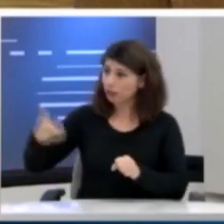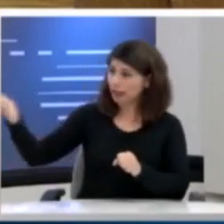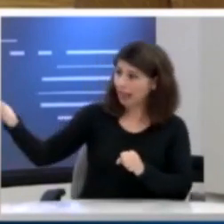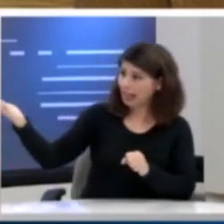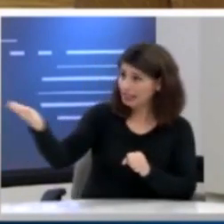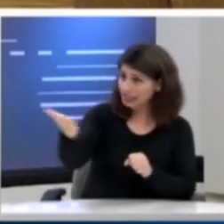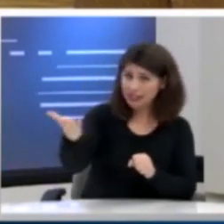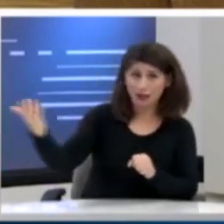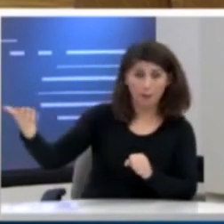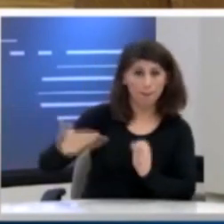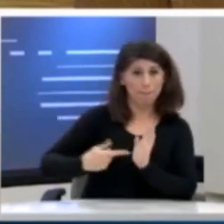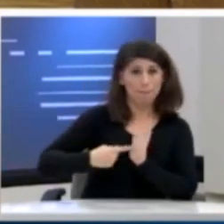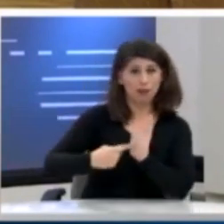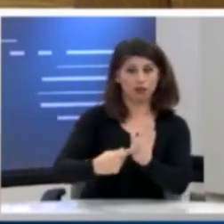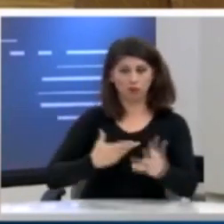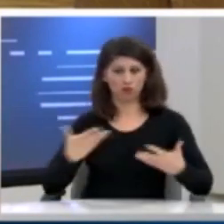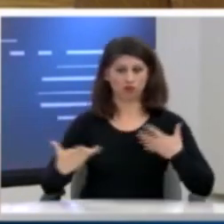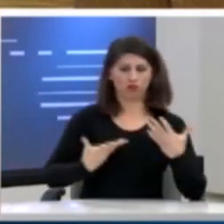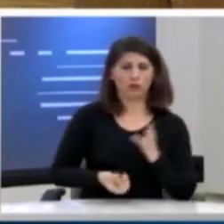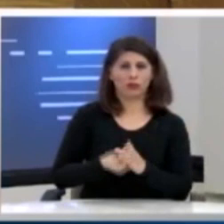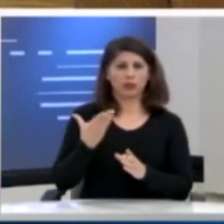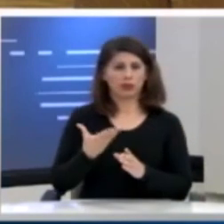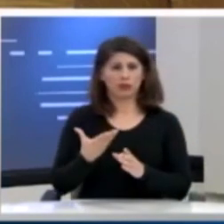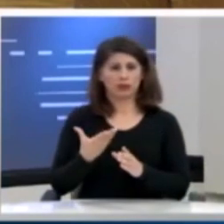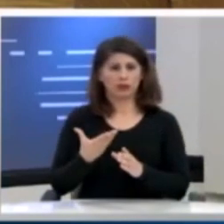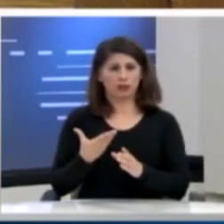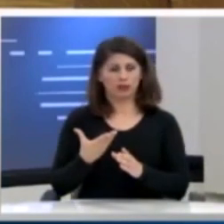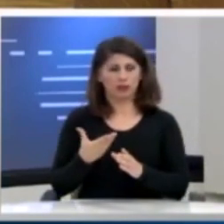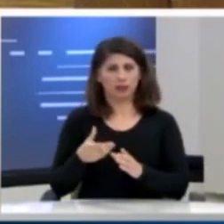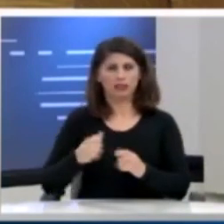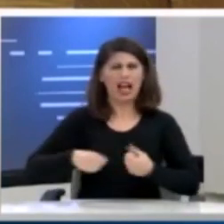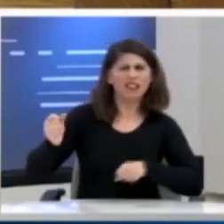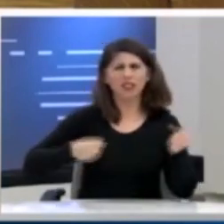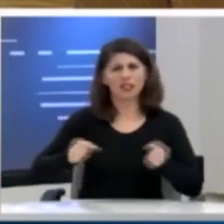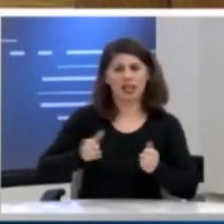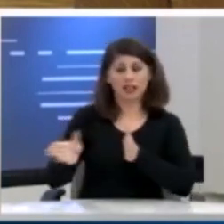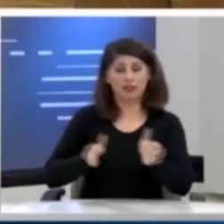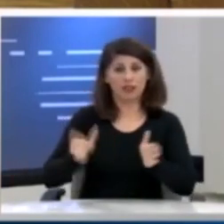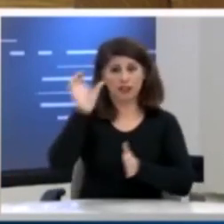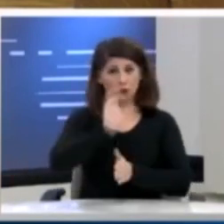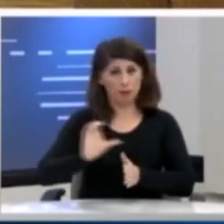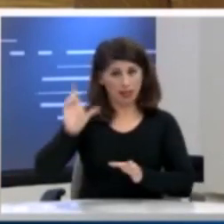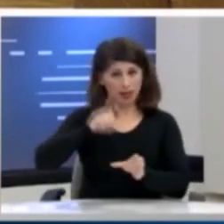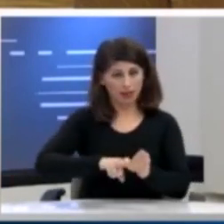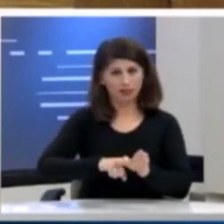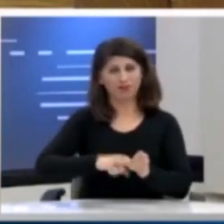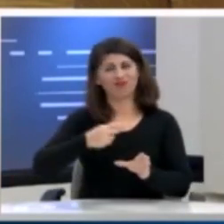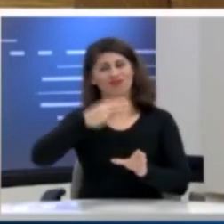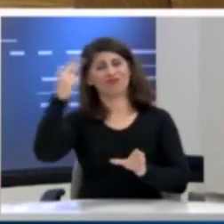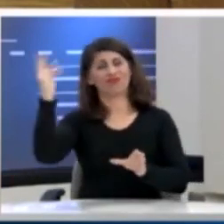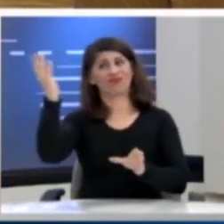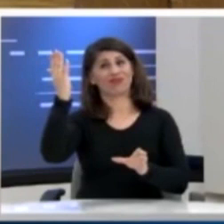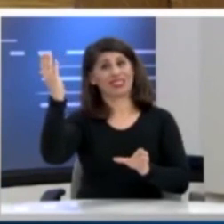παρουσιάζετε ως σύγχρονο, ως νέο, τις αντιδραστικές κατευθύνσεις της Ευρωπαϊκής Ένωσης για τις